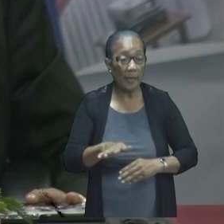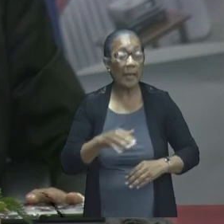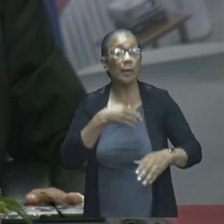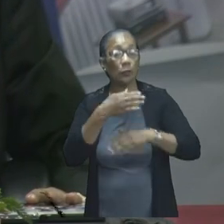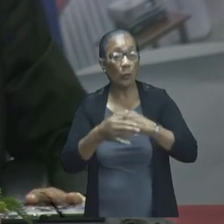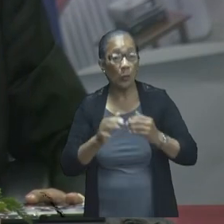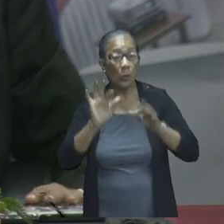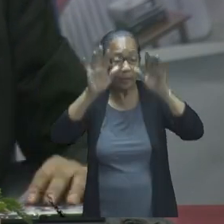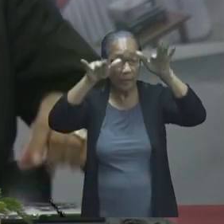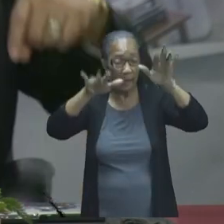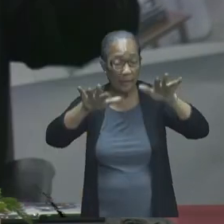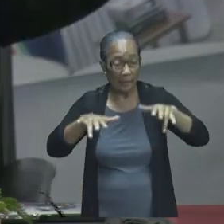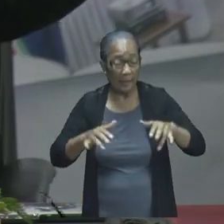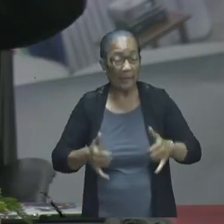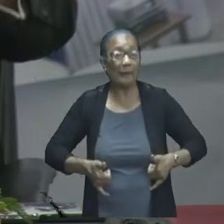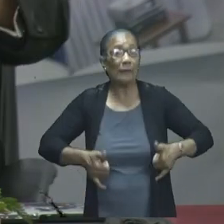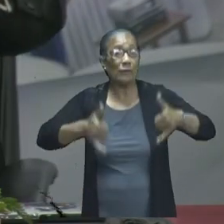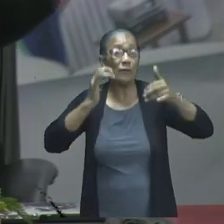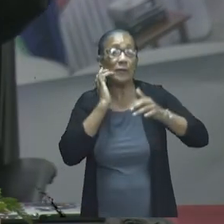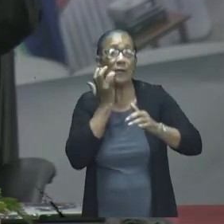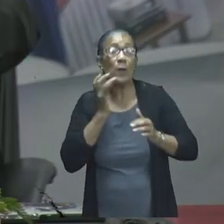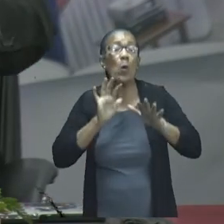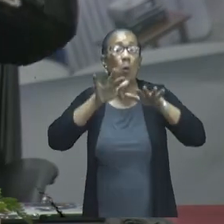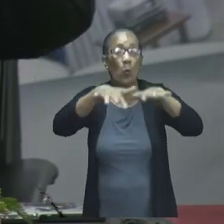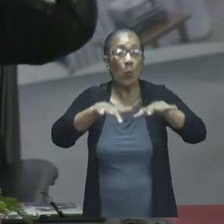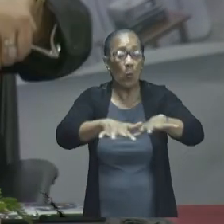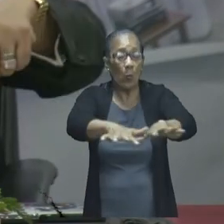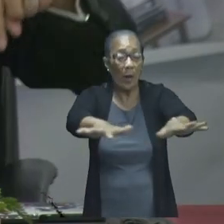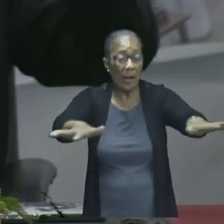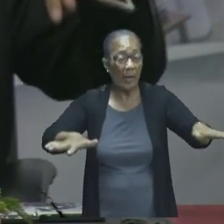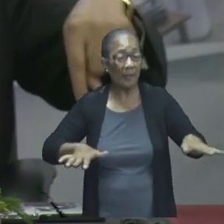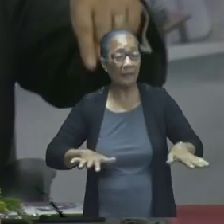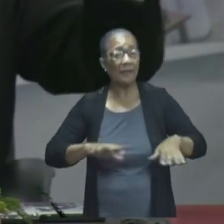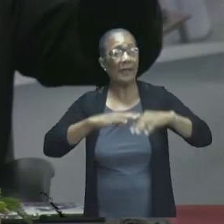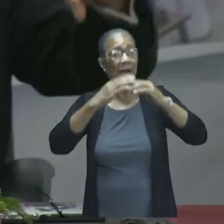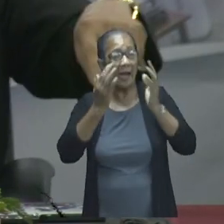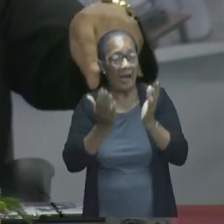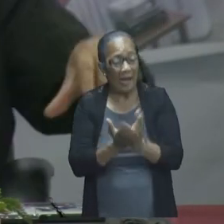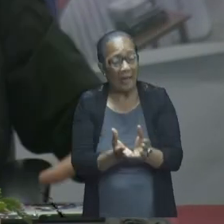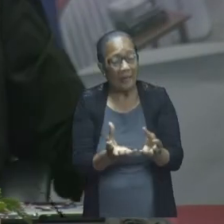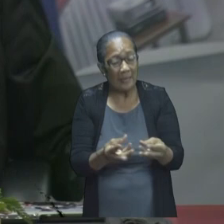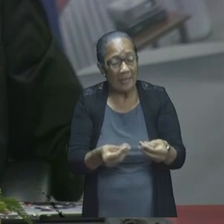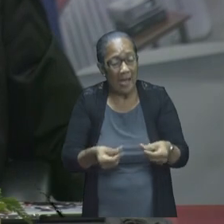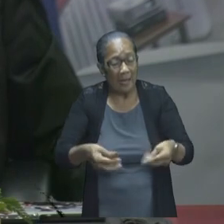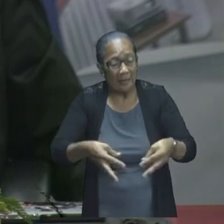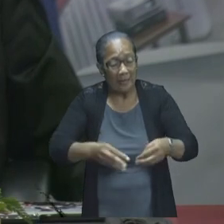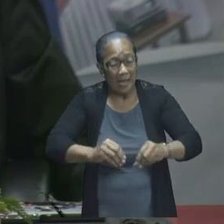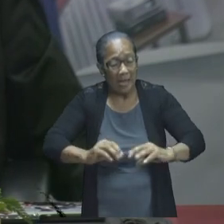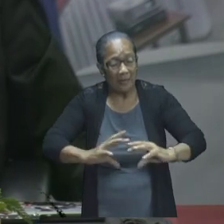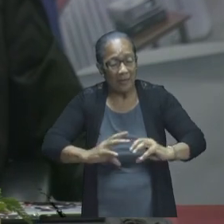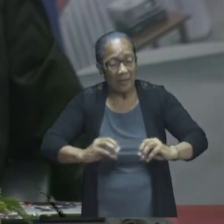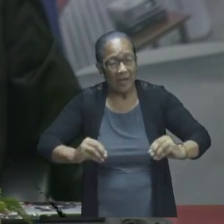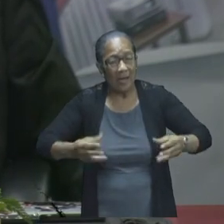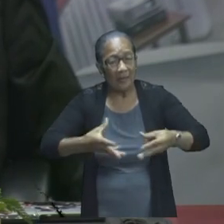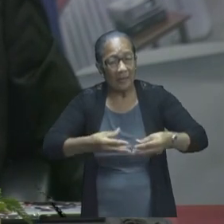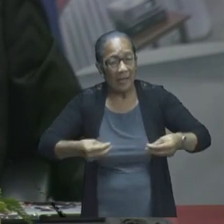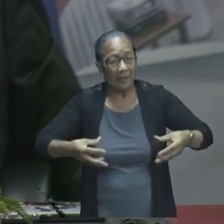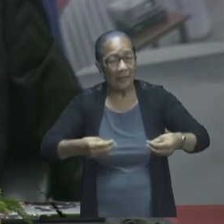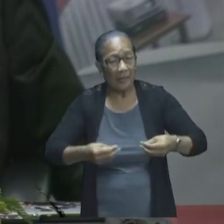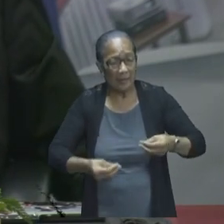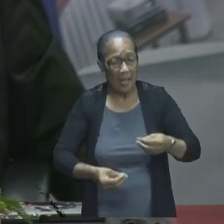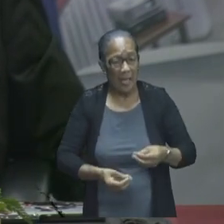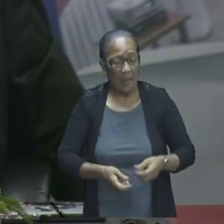veel regen ik ben zelf gui die gronden worden allemaal vochtige gronden en wat denken met de met cassave gaat